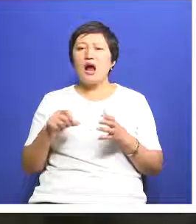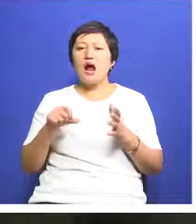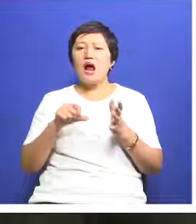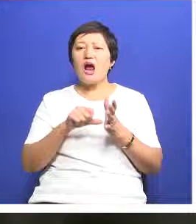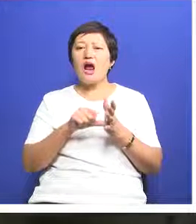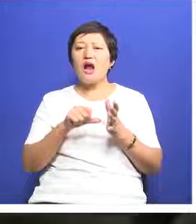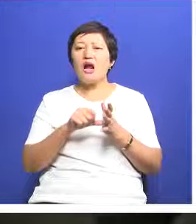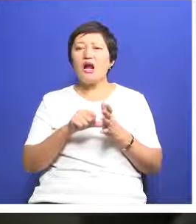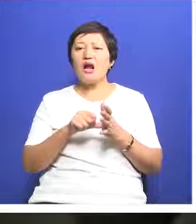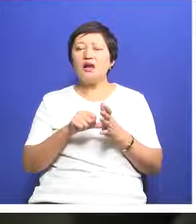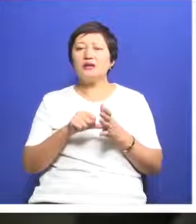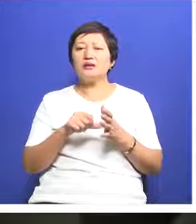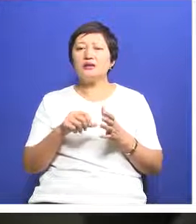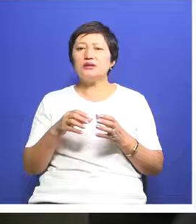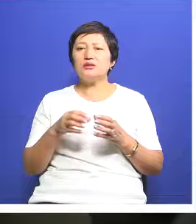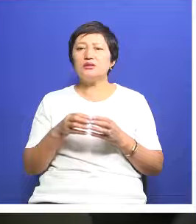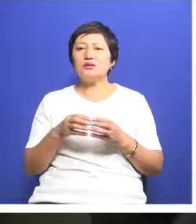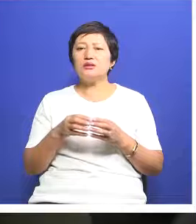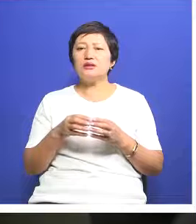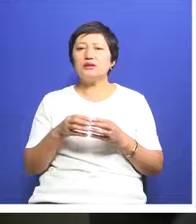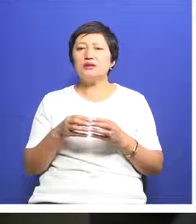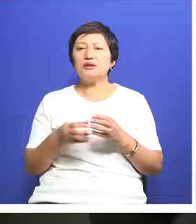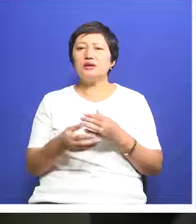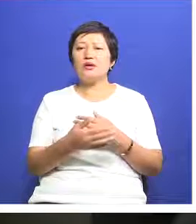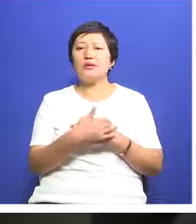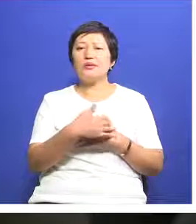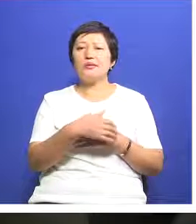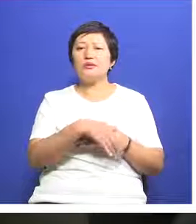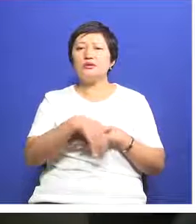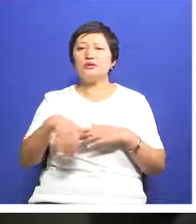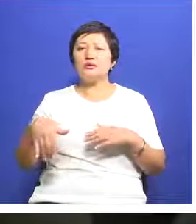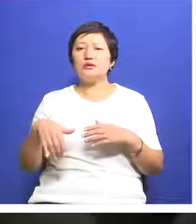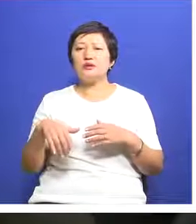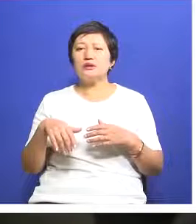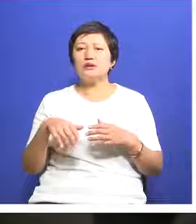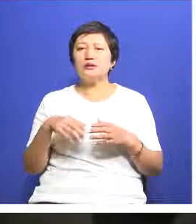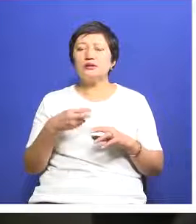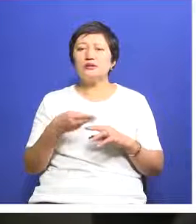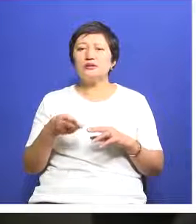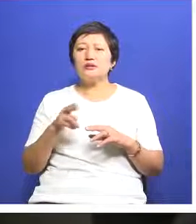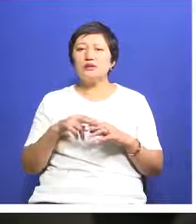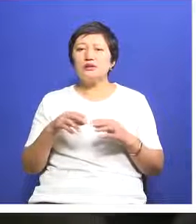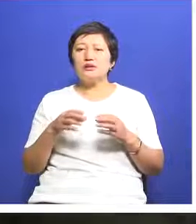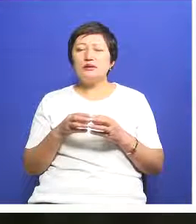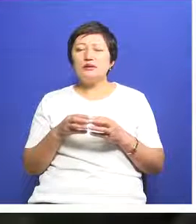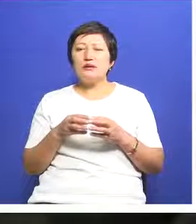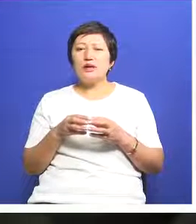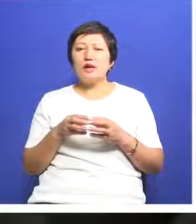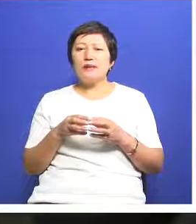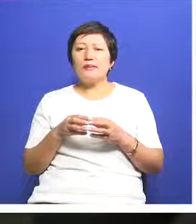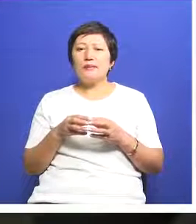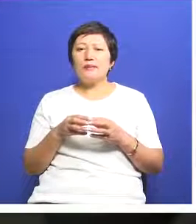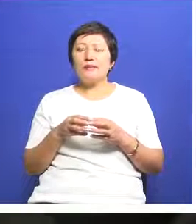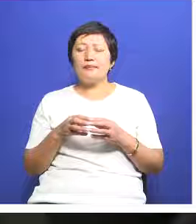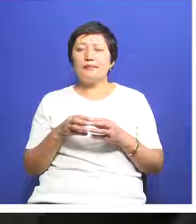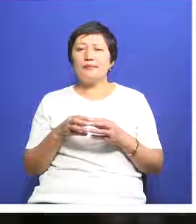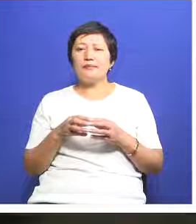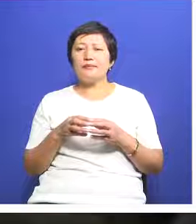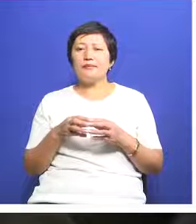elektrik jüyeler kelip jatır. Köşemizge. Solar ana nelerin